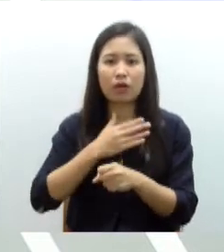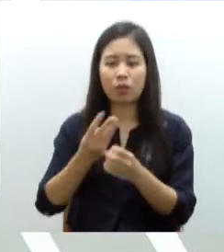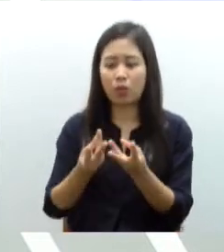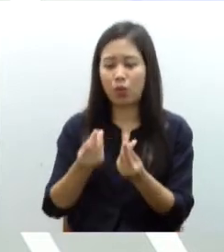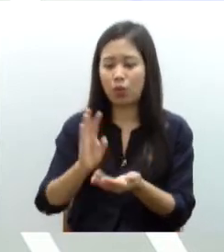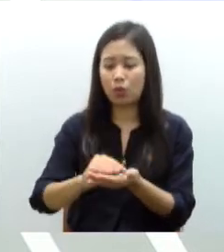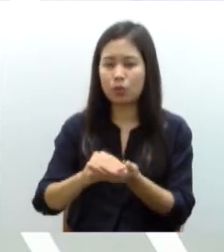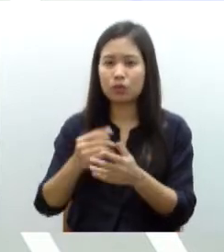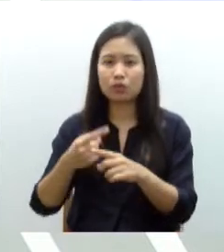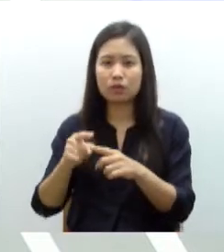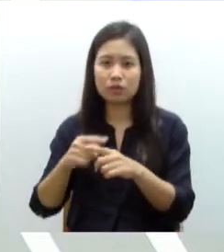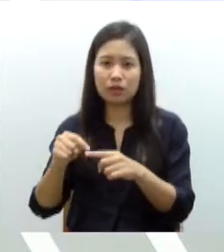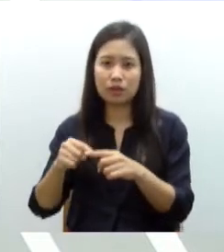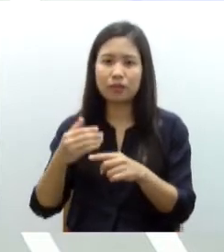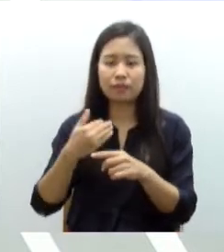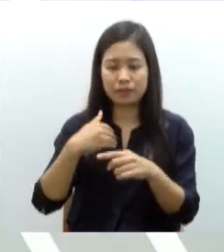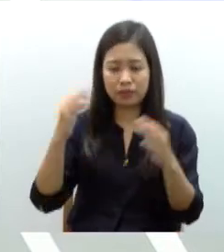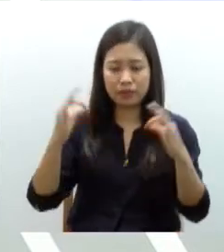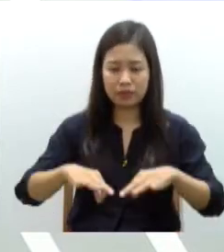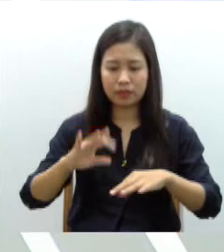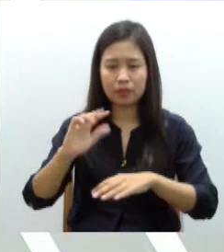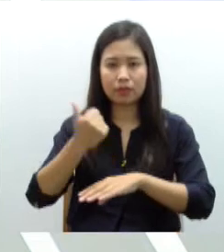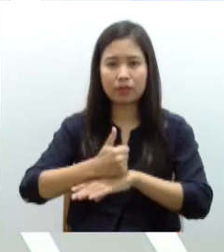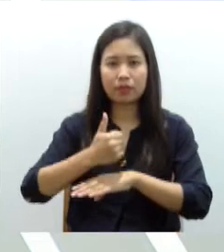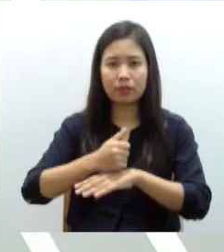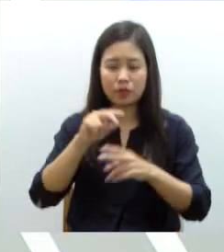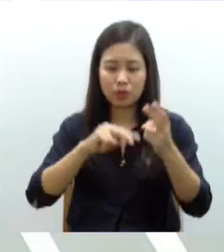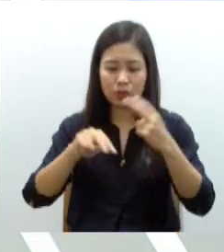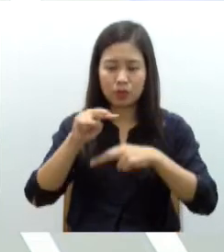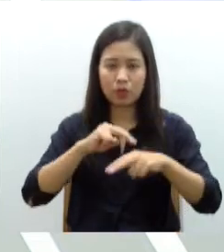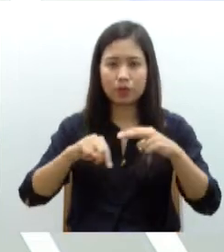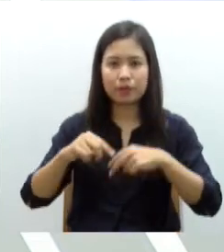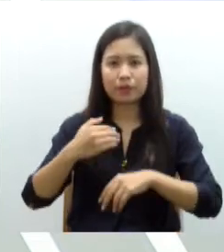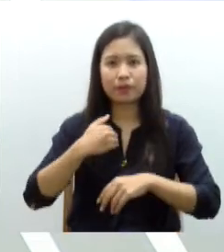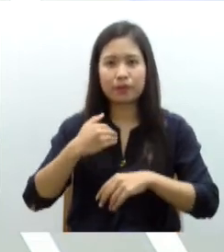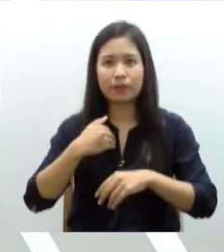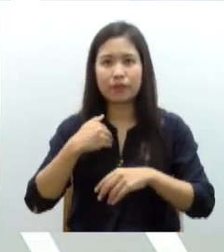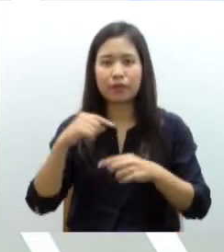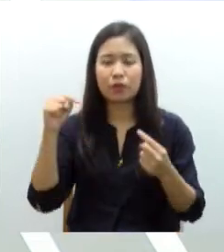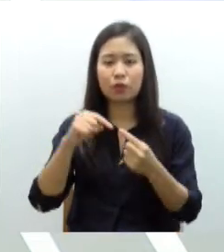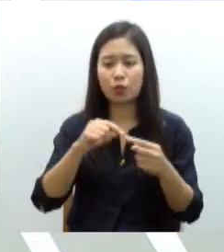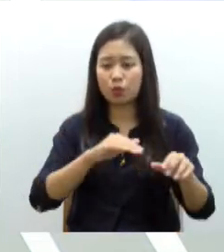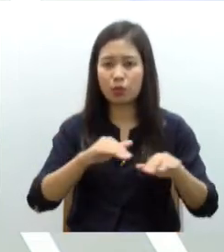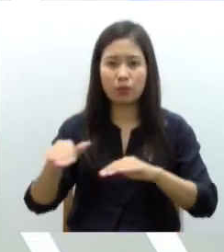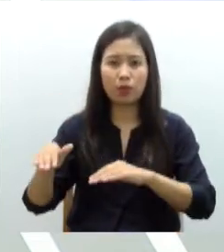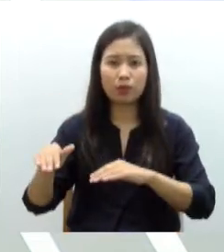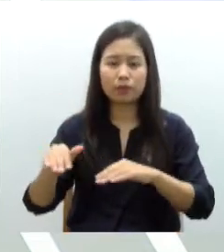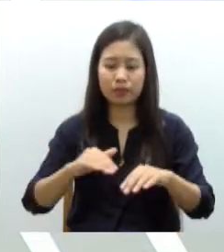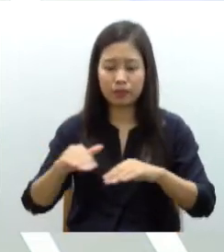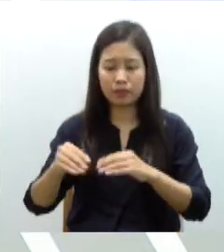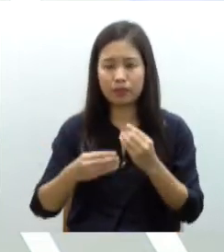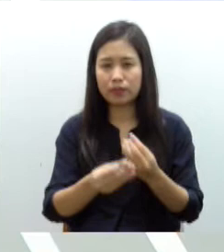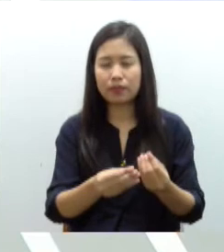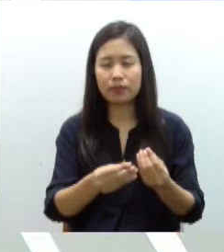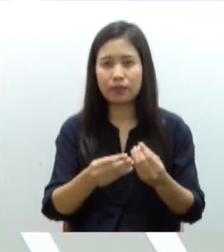ฮะแต่ถ้าเป็นองค์กรขนาดใหญ่แล้วก็มองกันดูรวมว่าอย่างน้อยต้อง400กลุ่มตัวอย่างขึ้นไปในการที่ตอบข้อคำถามในส่วนของอินเทอร์นอลนะครับส่วนอินเ